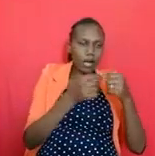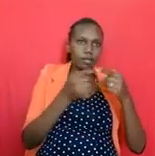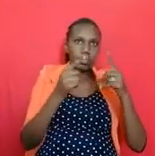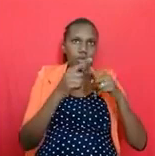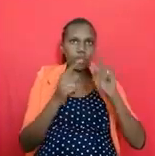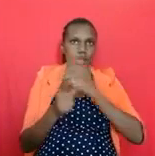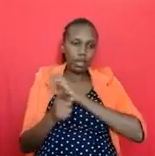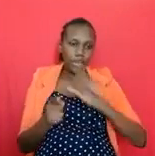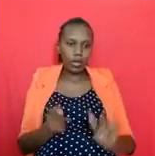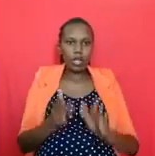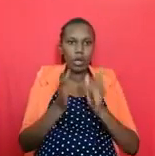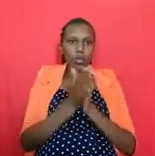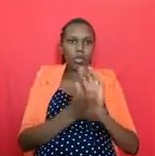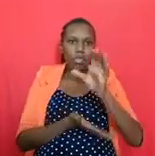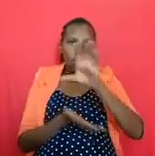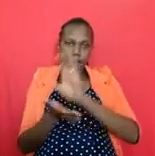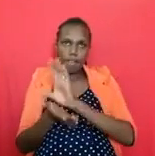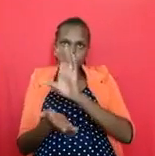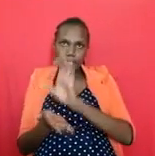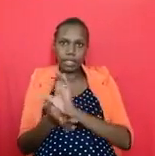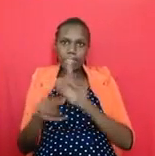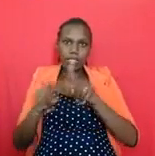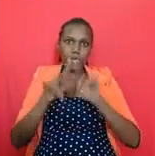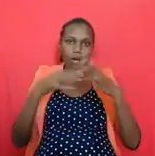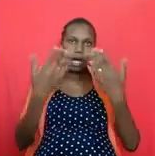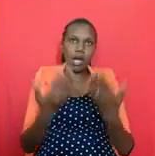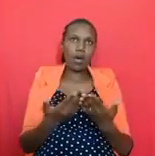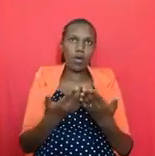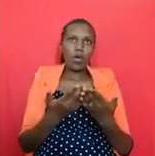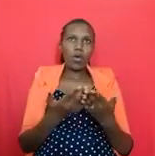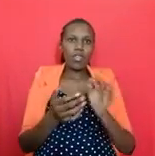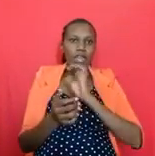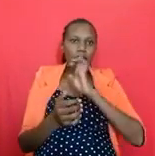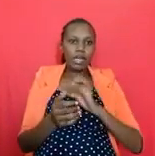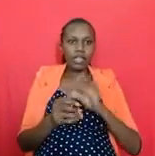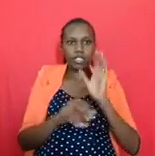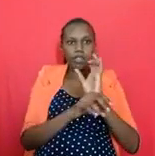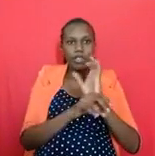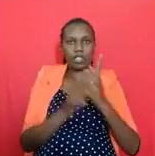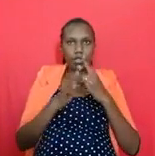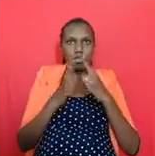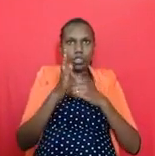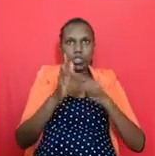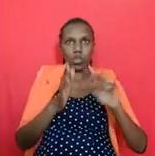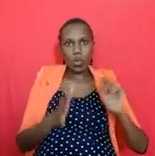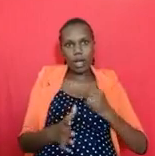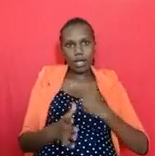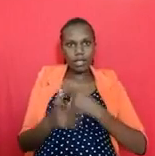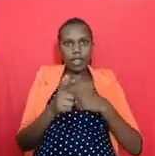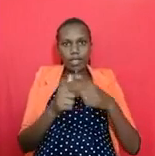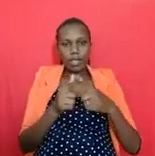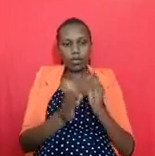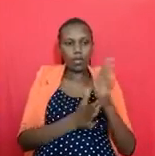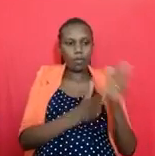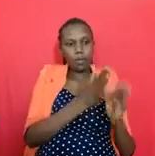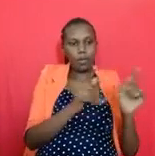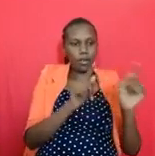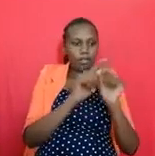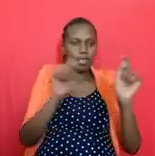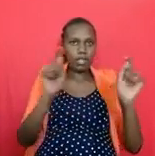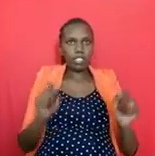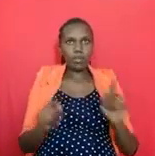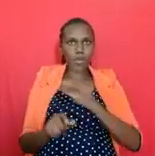ngai na mihothi ta uria athuri a kanitha megutuonereria na kĩo gĩathĩ gĩkĩharĩrĩrio nayo